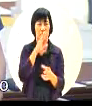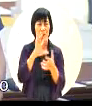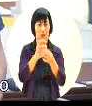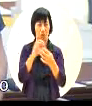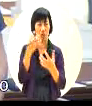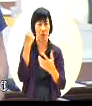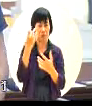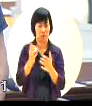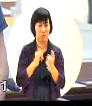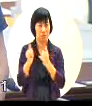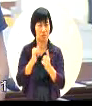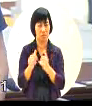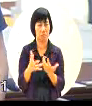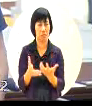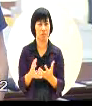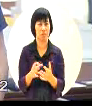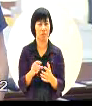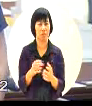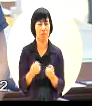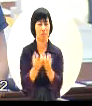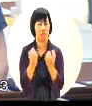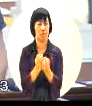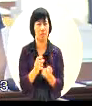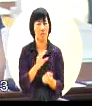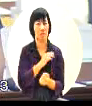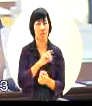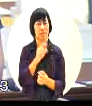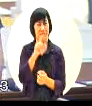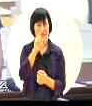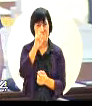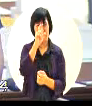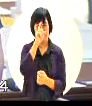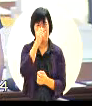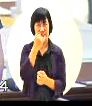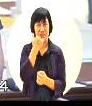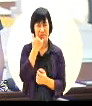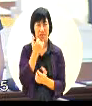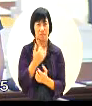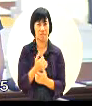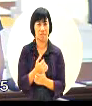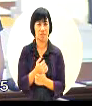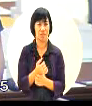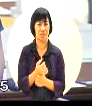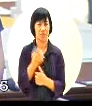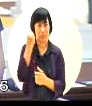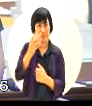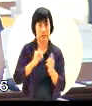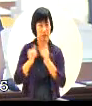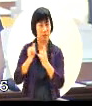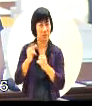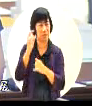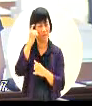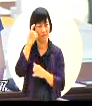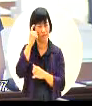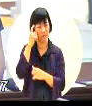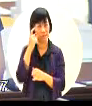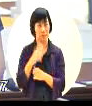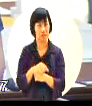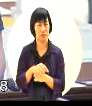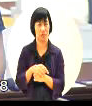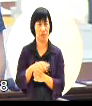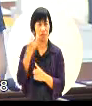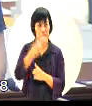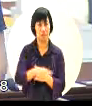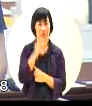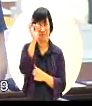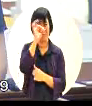位嘞。所以针对这吼，我是希望讲咱新市可能新市镇要个定边可能有较困